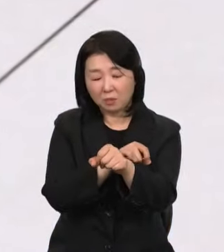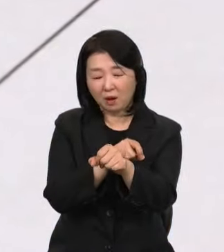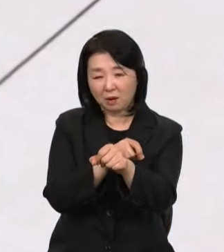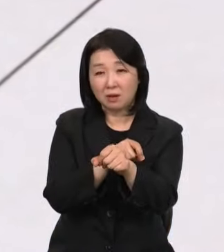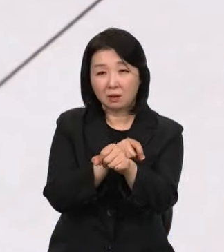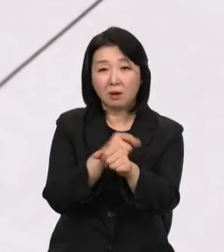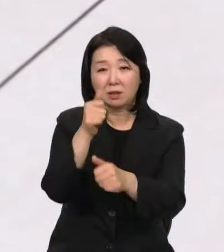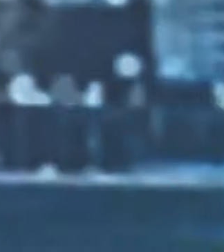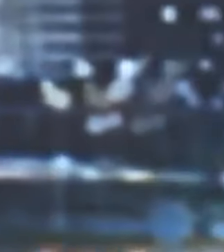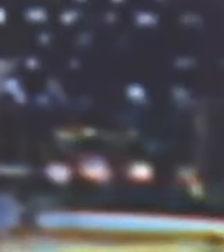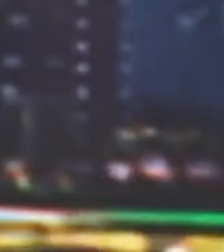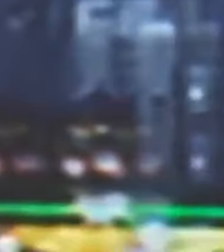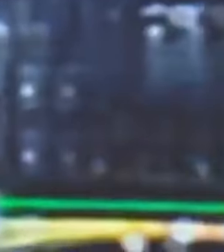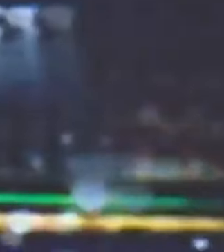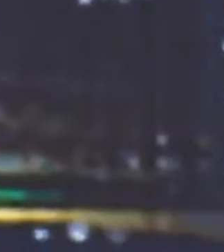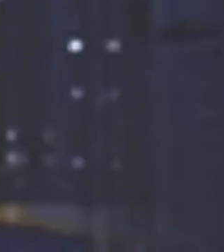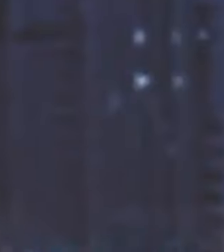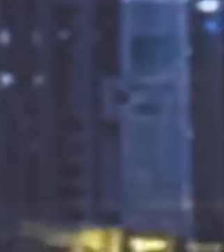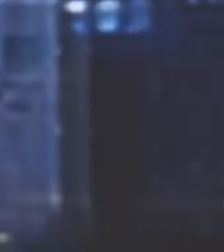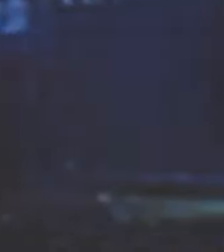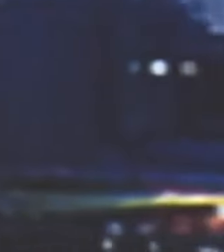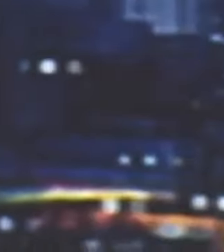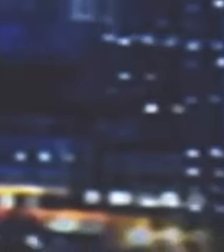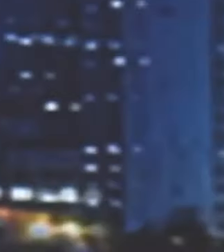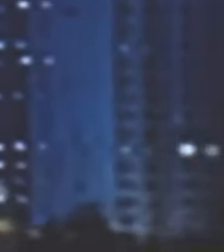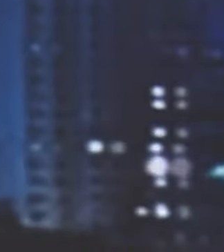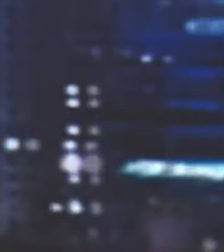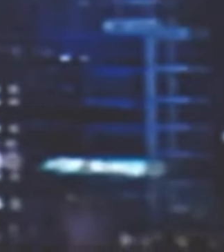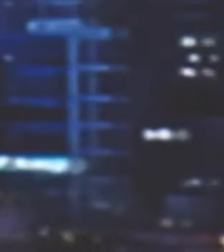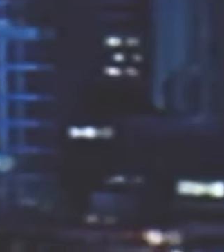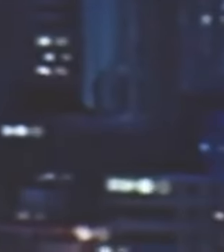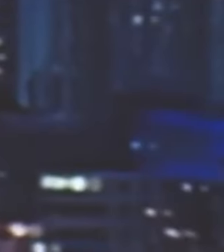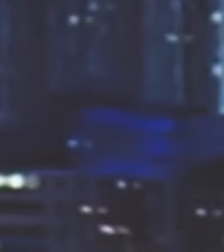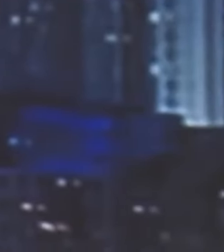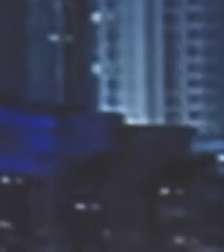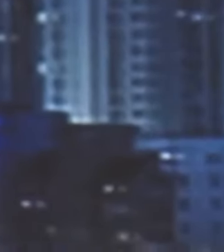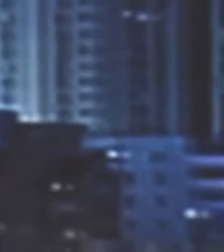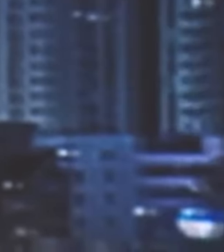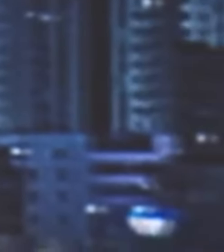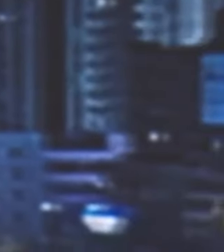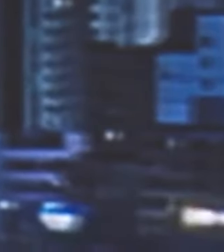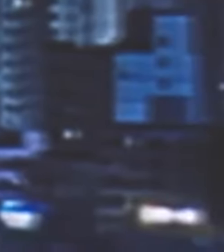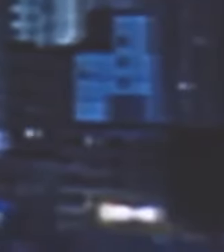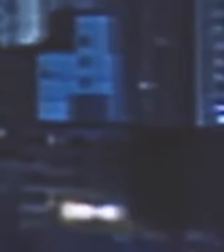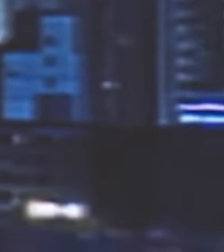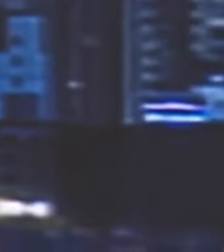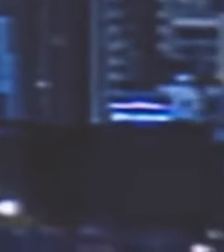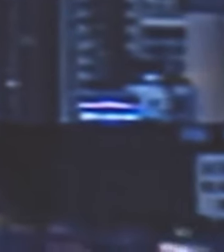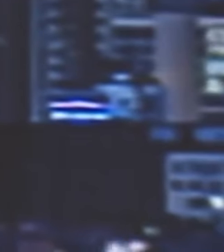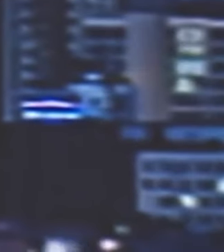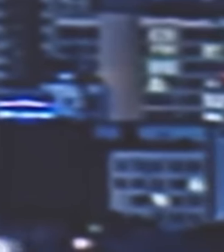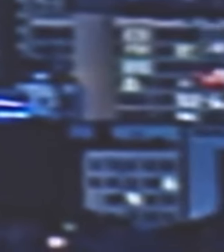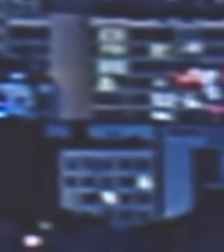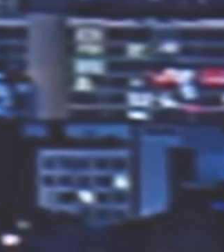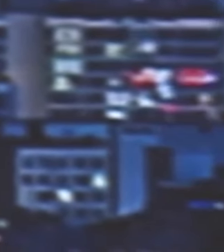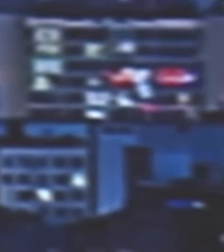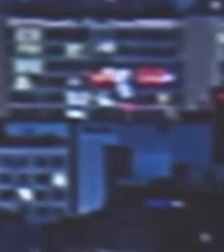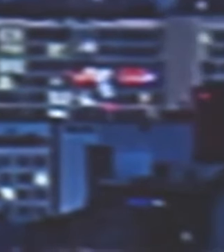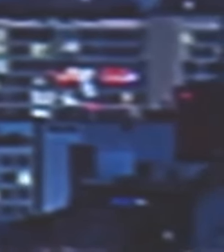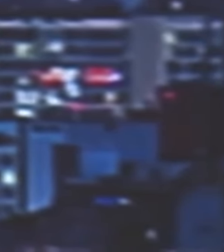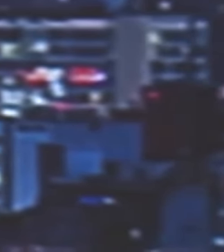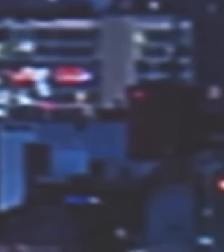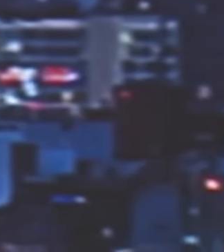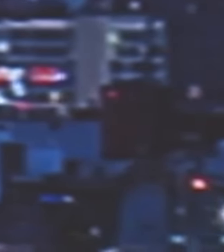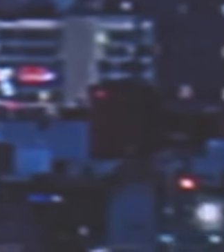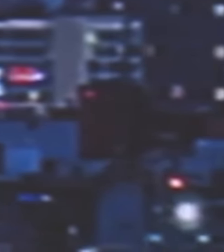김재현입니다 jtbc 뉴스를 시청해주셔서 고맙습니다 저희는 저녁 6시 50분 뉴스룸에서